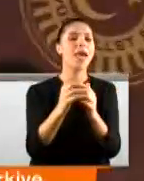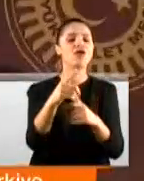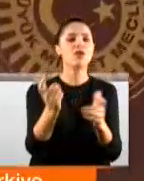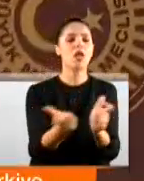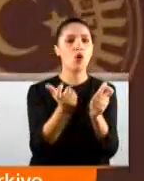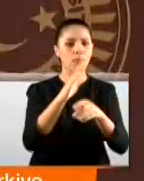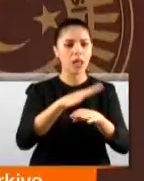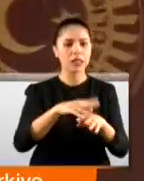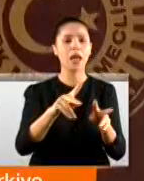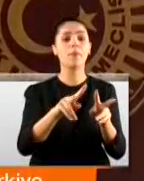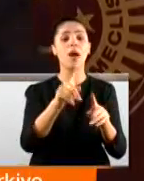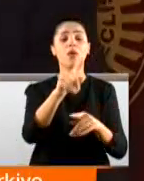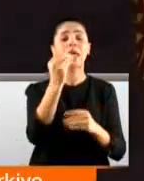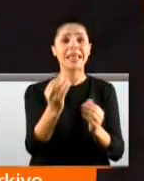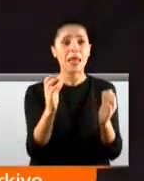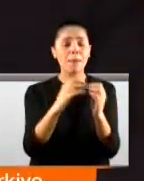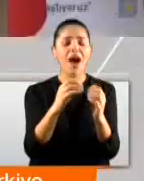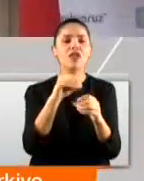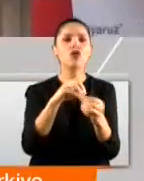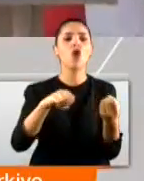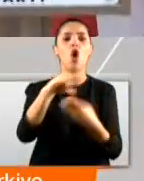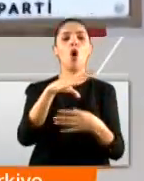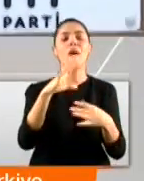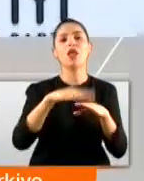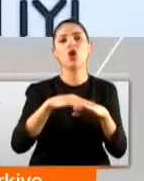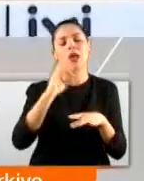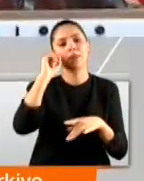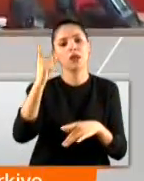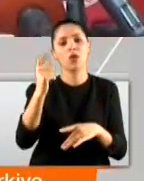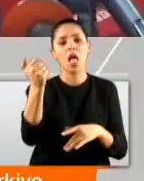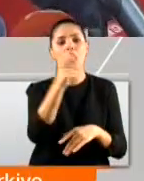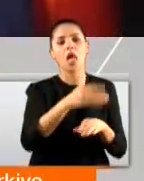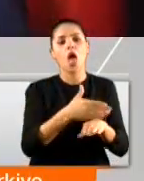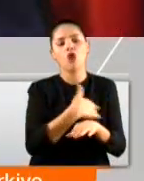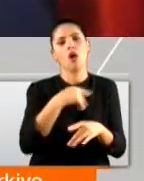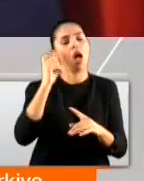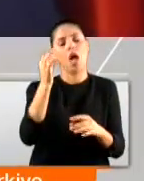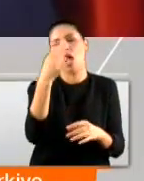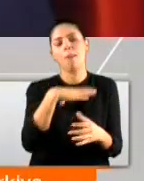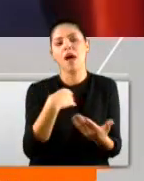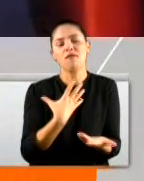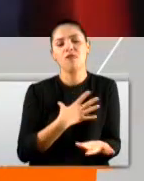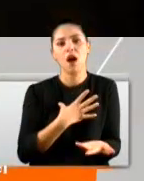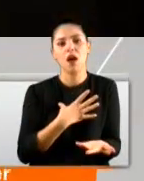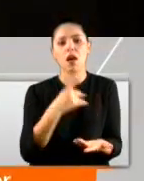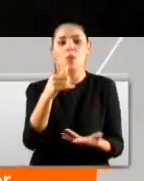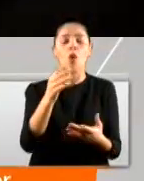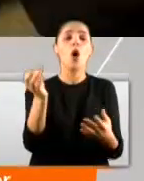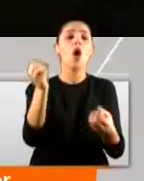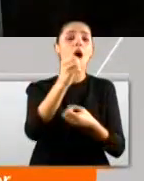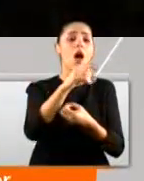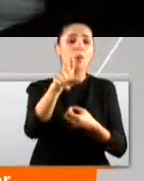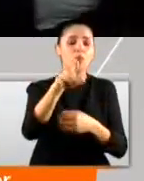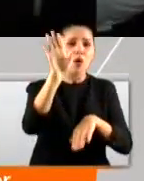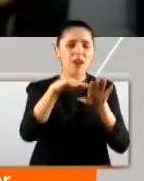Türk anda iyi partiye operasyon yapıldığını iddia etti operasyon altı evvelden Haberimiz var ama bu operasyona bilmeden